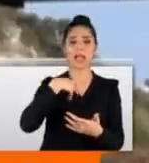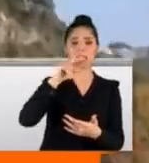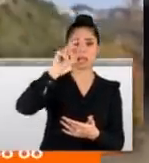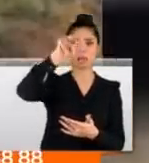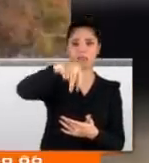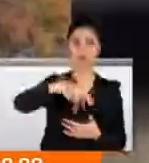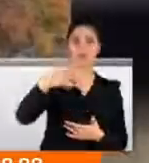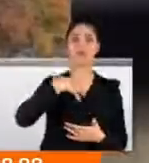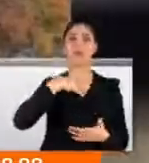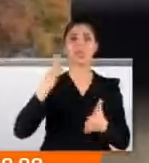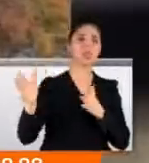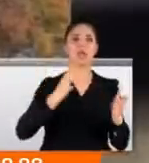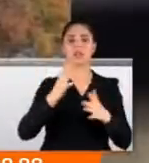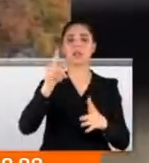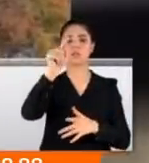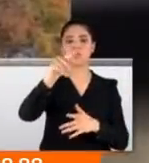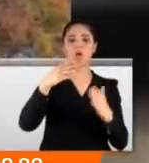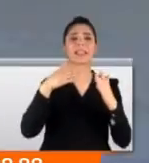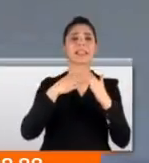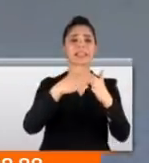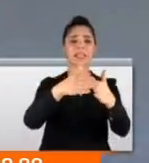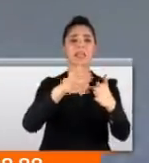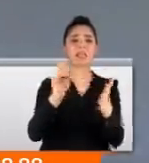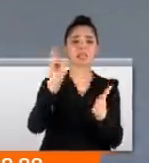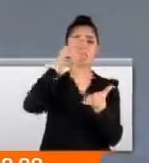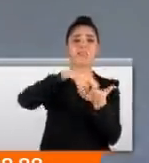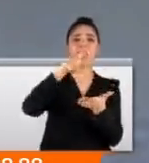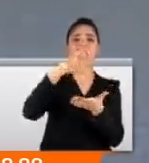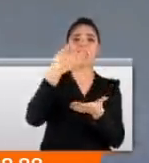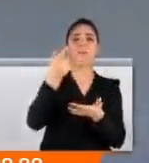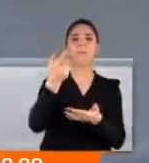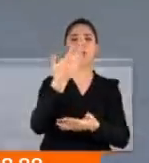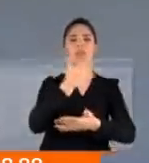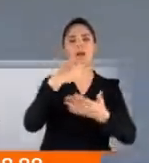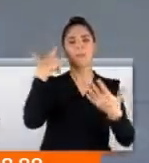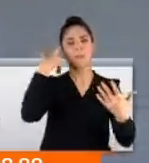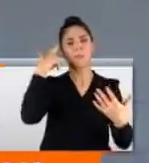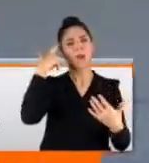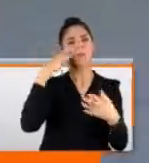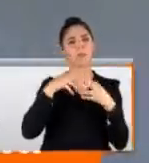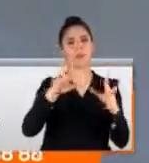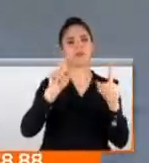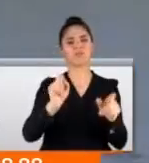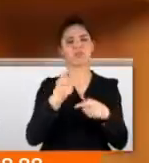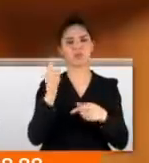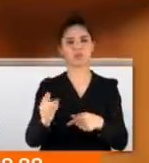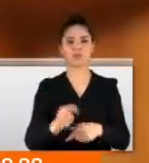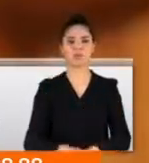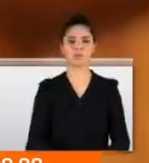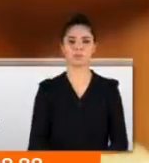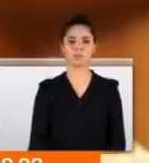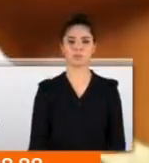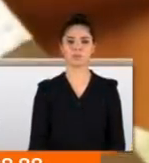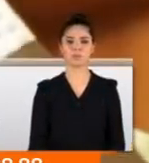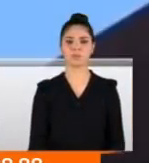nehre savrularak çakıldı. Tekneye çıktığında yarı baygındı. Kaldırıldığı hastanede kafatasında kırık tespit edildi. Part of